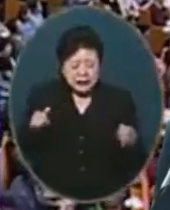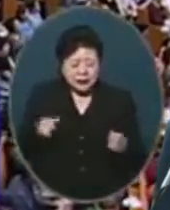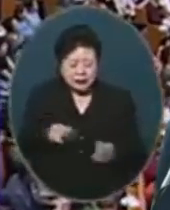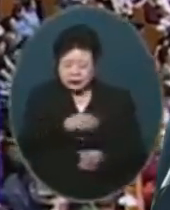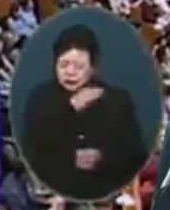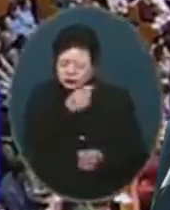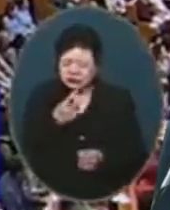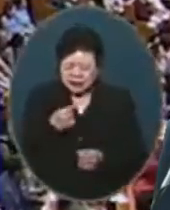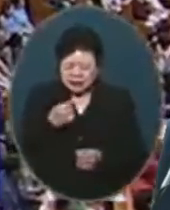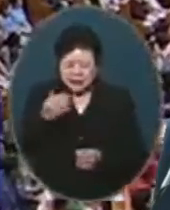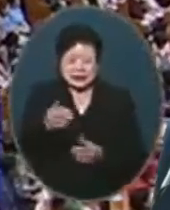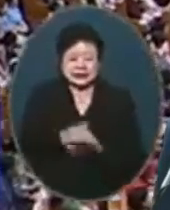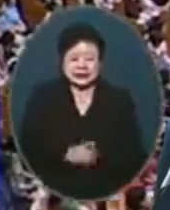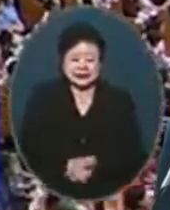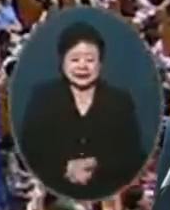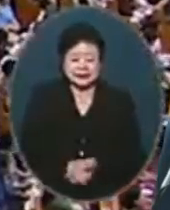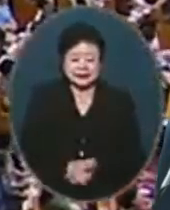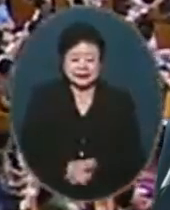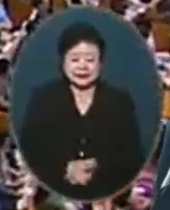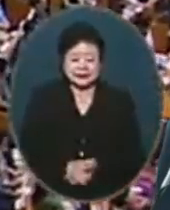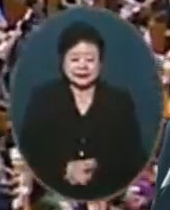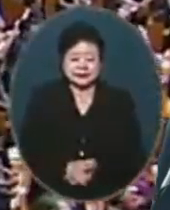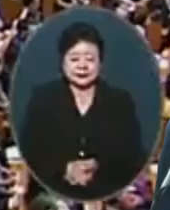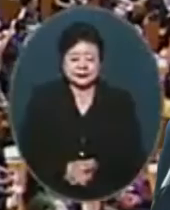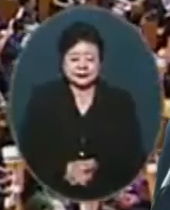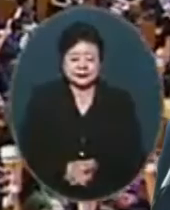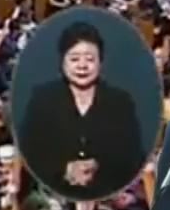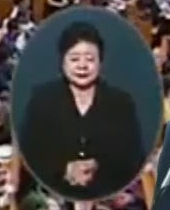수치를 당하게 하시나이다.